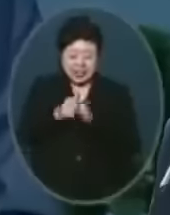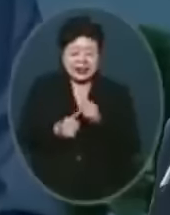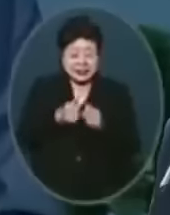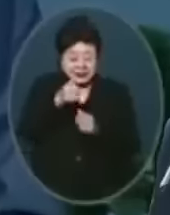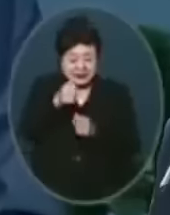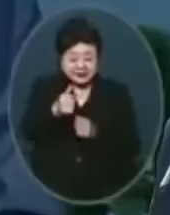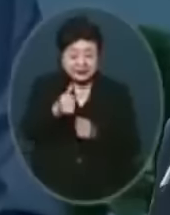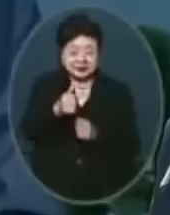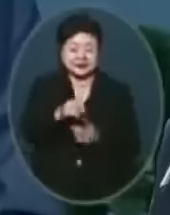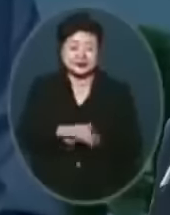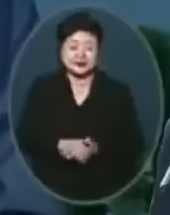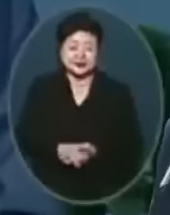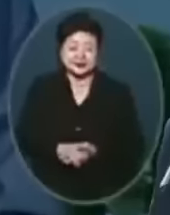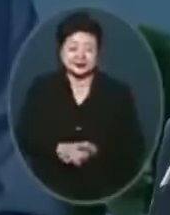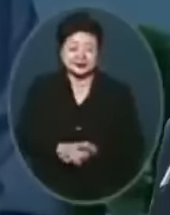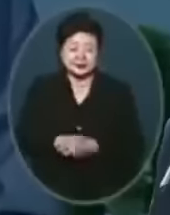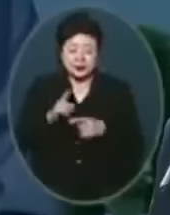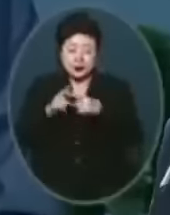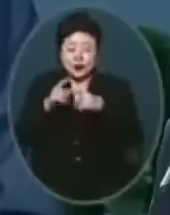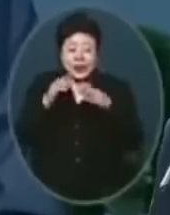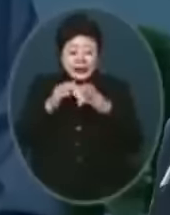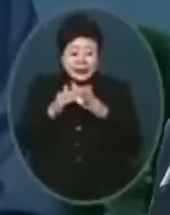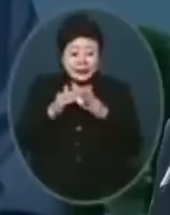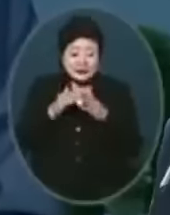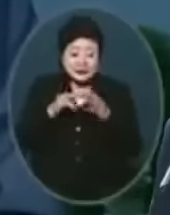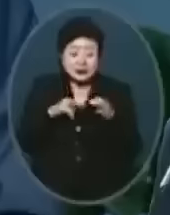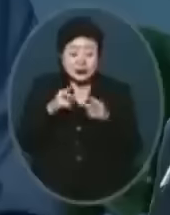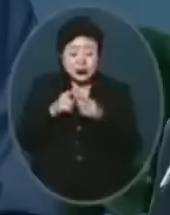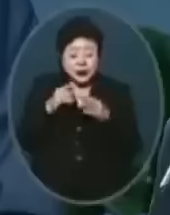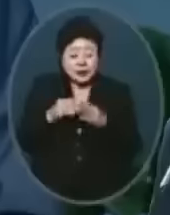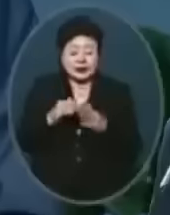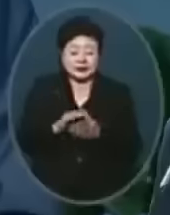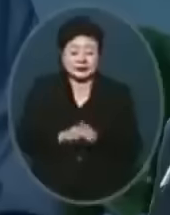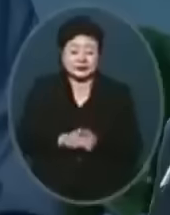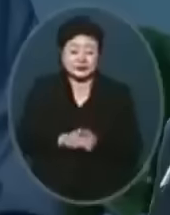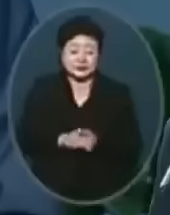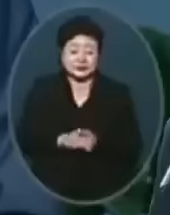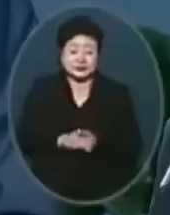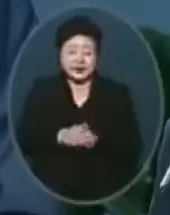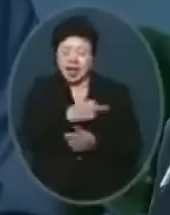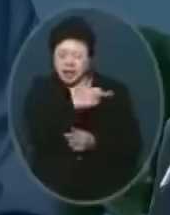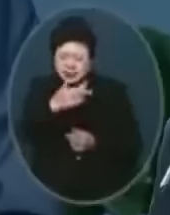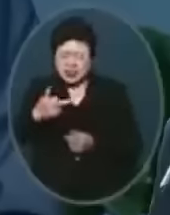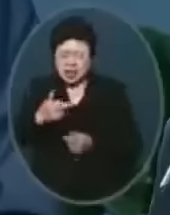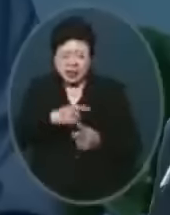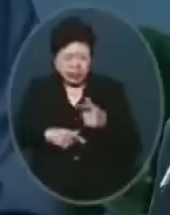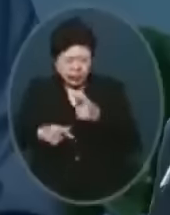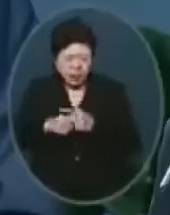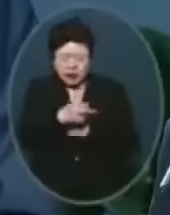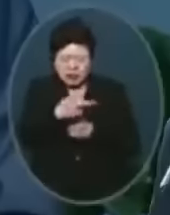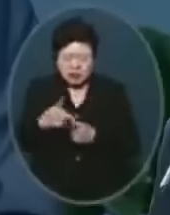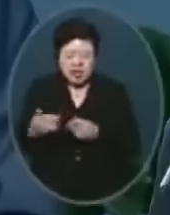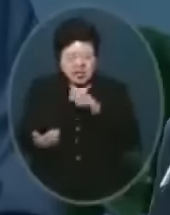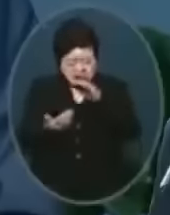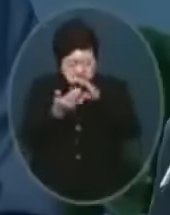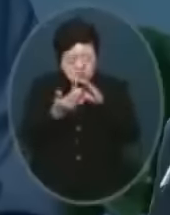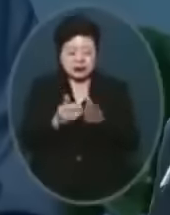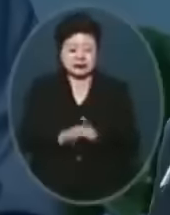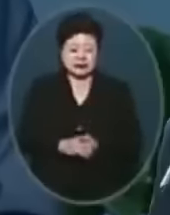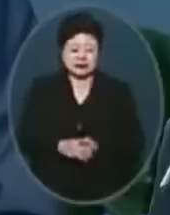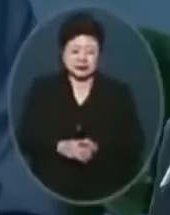하나님이 이 교회를 더 크게 이루어서